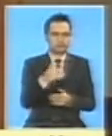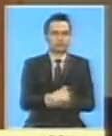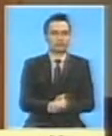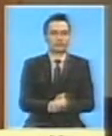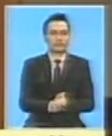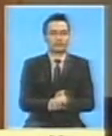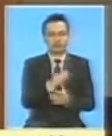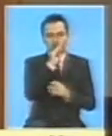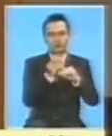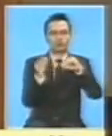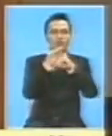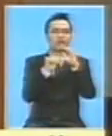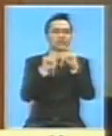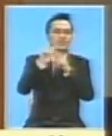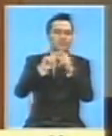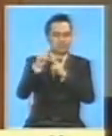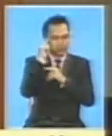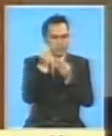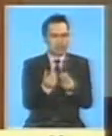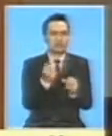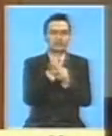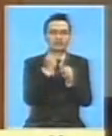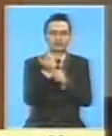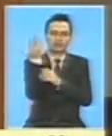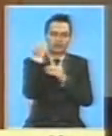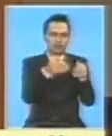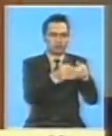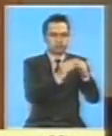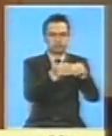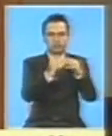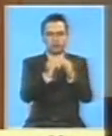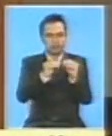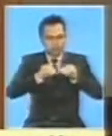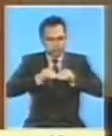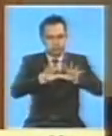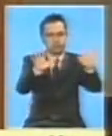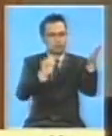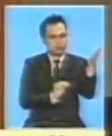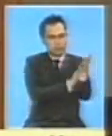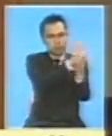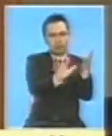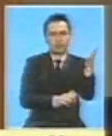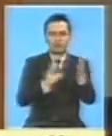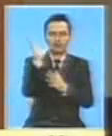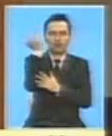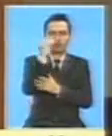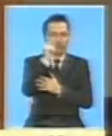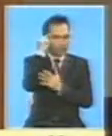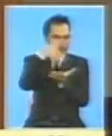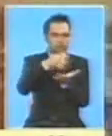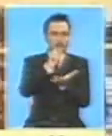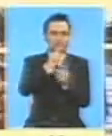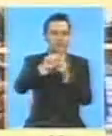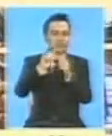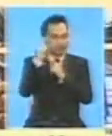ร่งขยายผลโครงการและแบบอย่างที่ทรงวางรากฐานไว้ให้แพร่หลายไปที่ประจักษ์เกิดประโยชน์ในวงกว้างอันนี้ก็มีศูนย์อยู่แล้วแล้ว